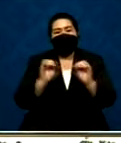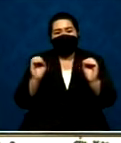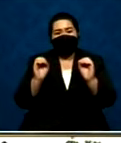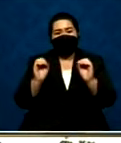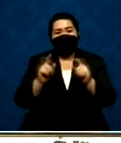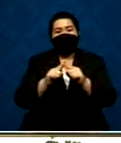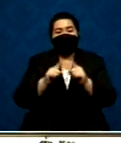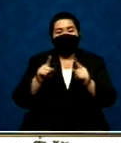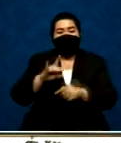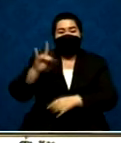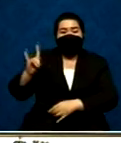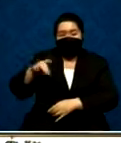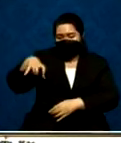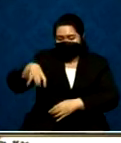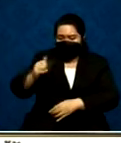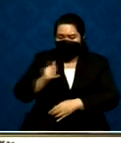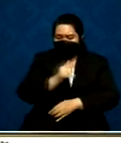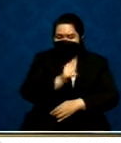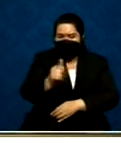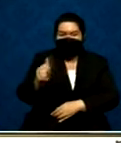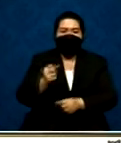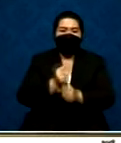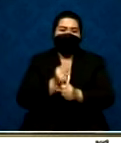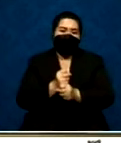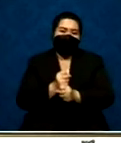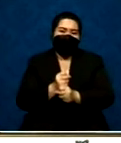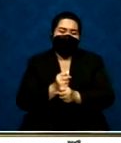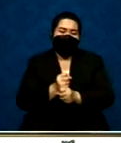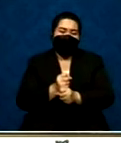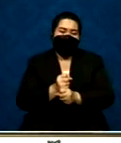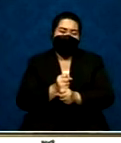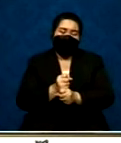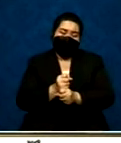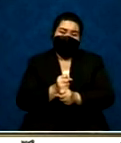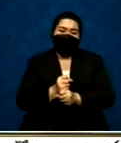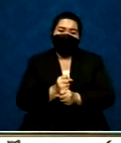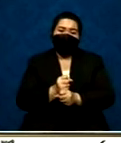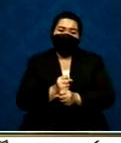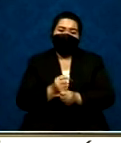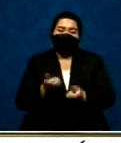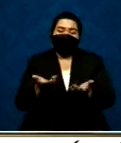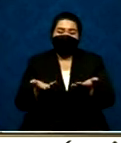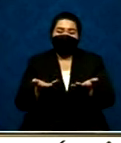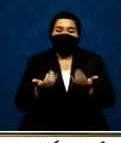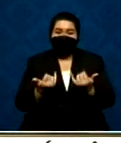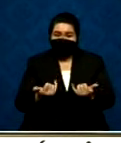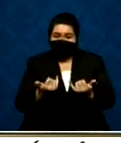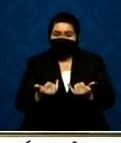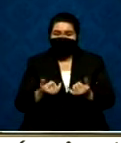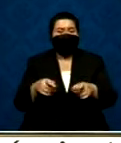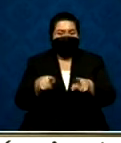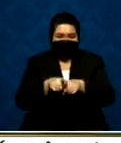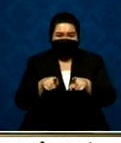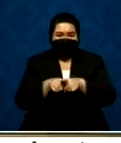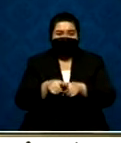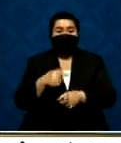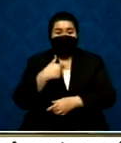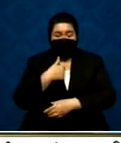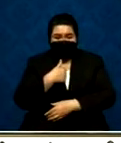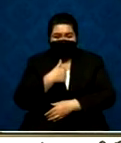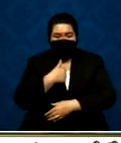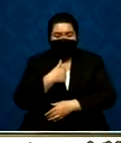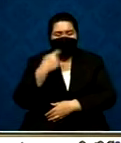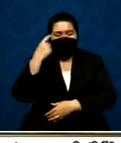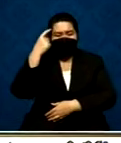องส่งออกไปปฏิบัติหน้าที่เรื่องนี้ก็เป็นเรื่องเดียวกันที่เราไม่สามารถจะโย